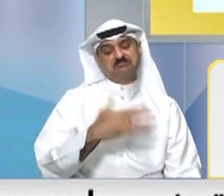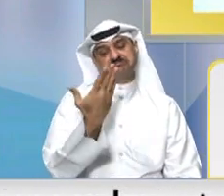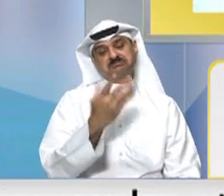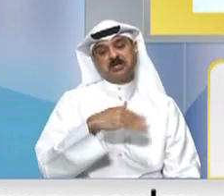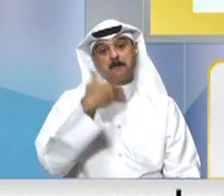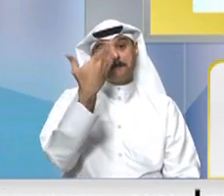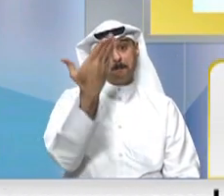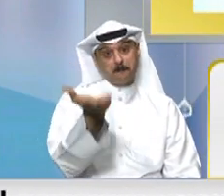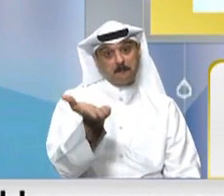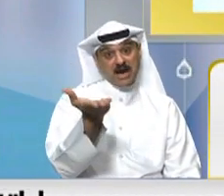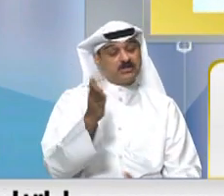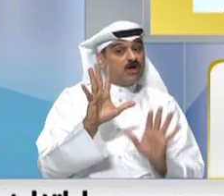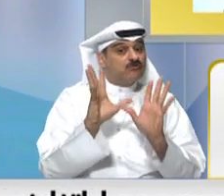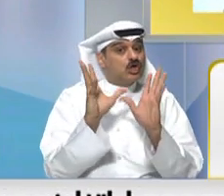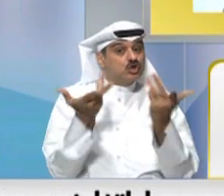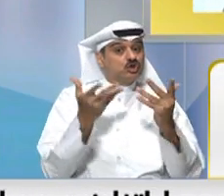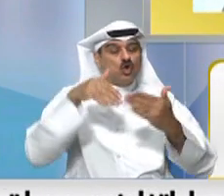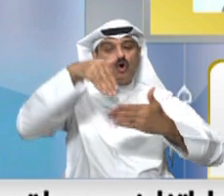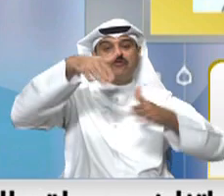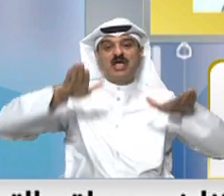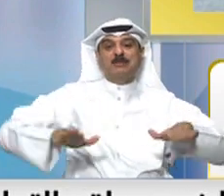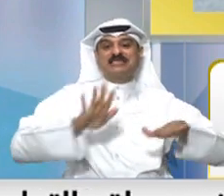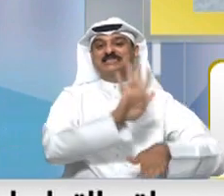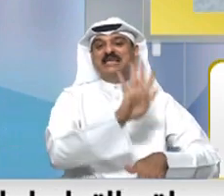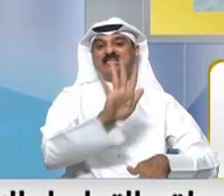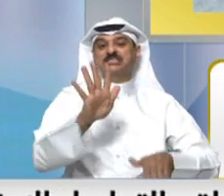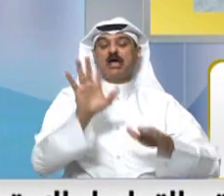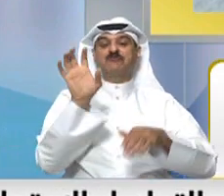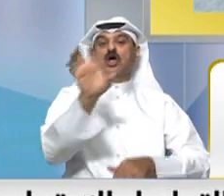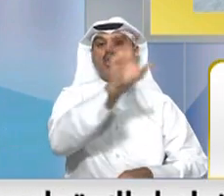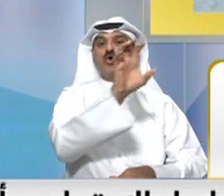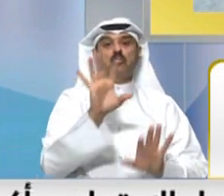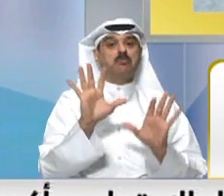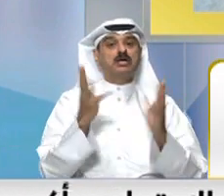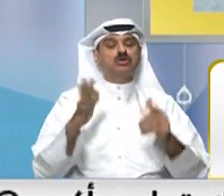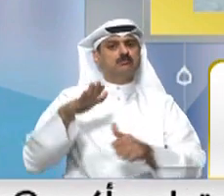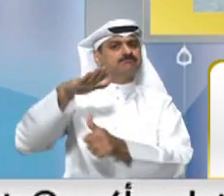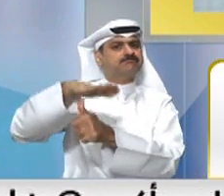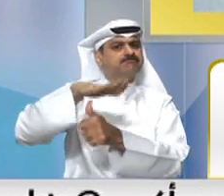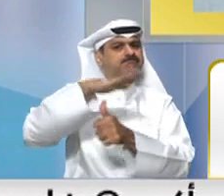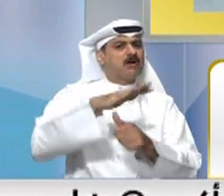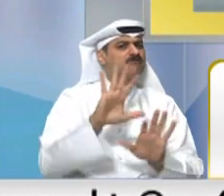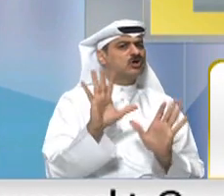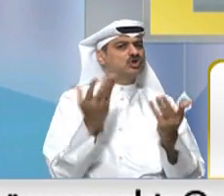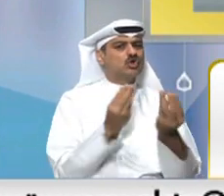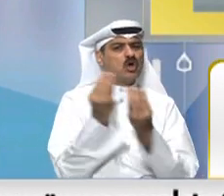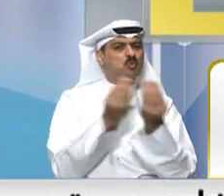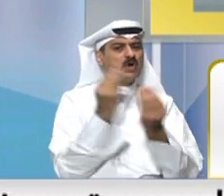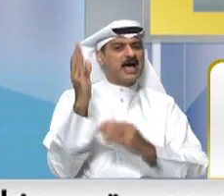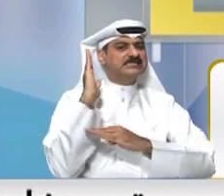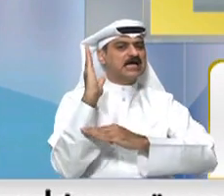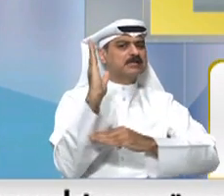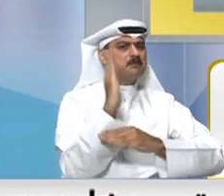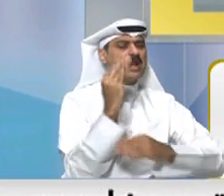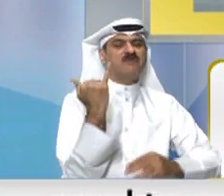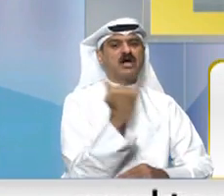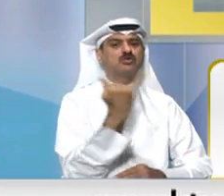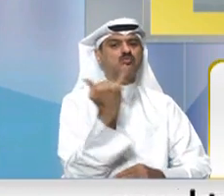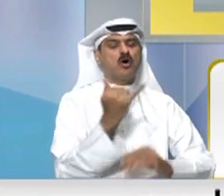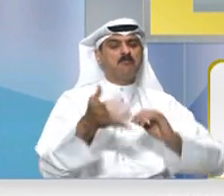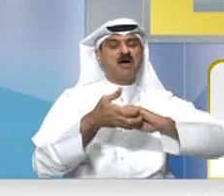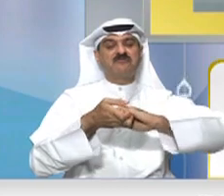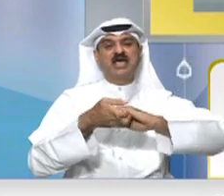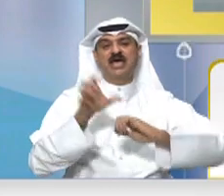سيكون شكل البرلمان الأوروبي القادم بقيادة ملفات حساسة للاتحاد الأوروبي تتعلق